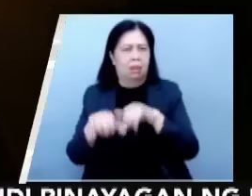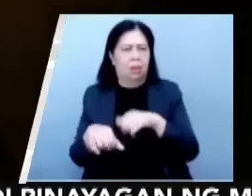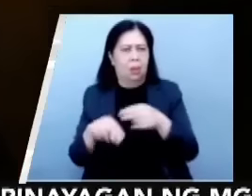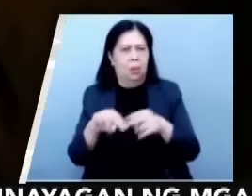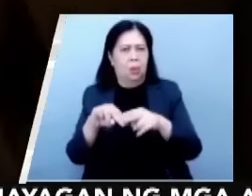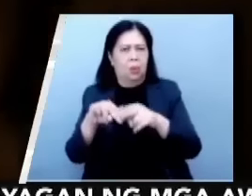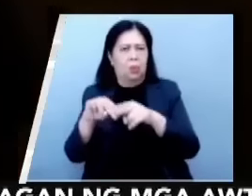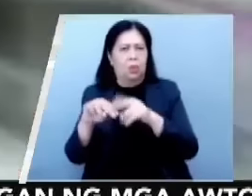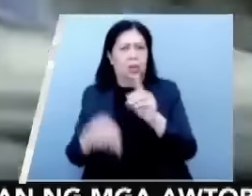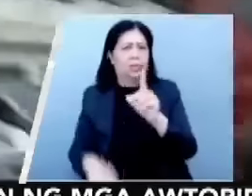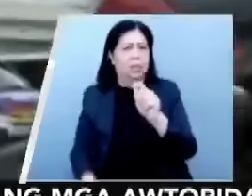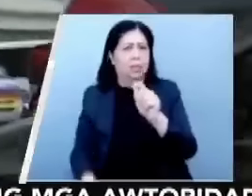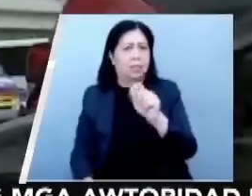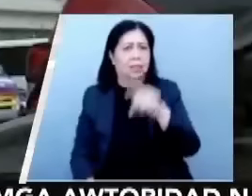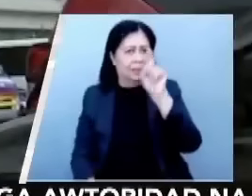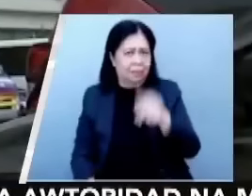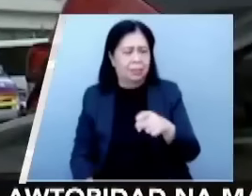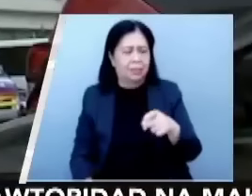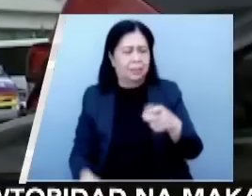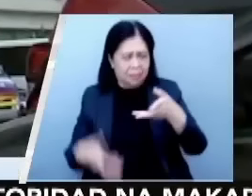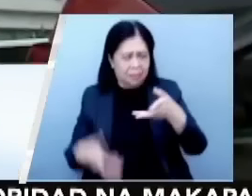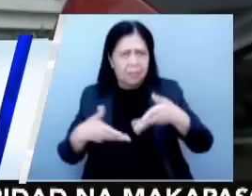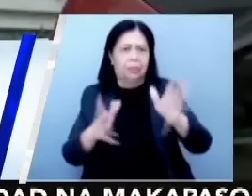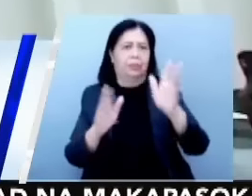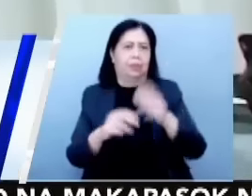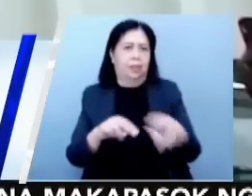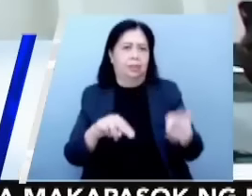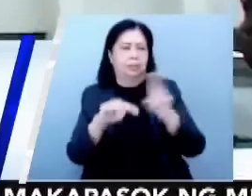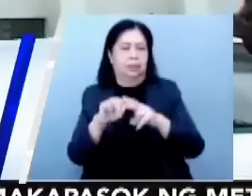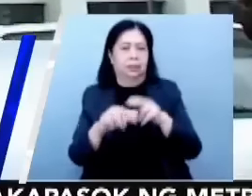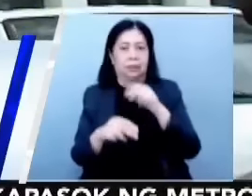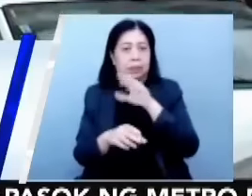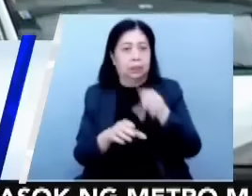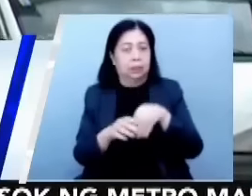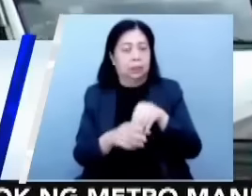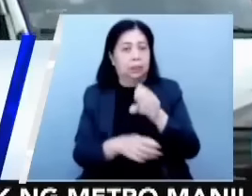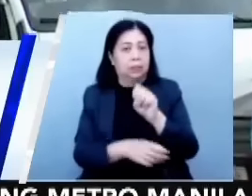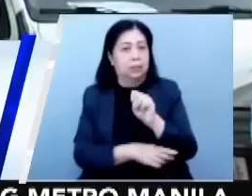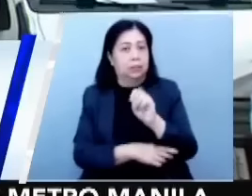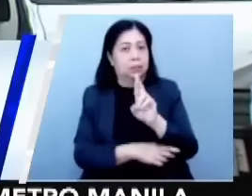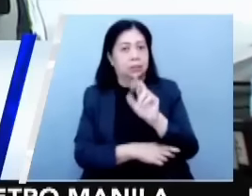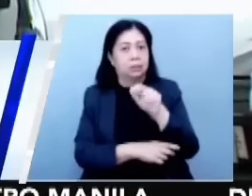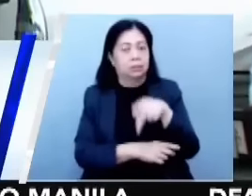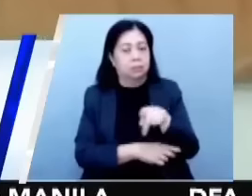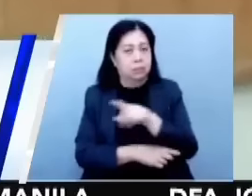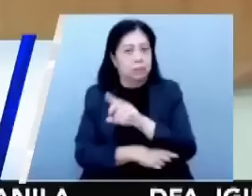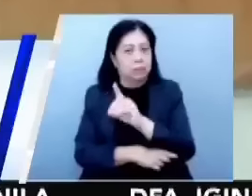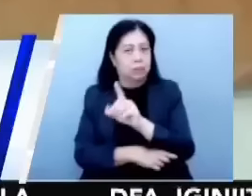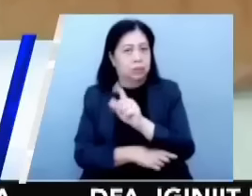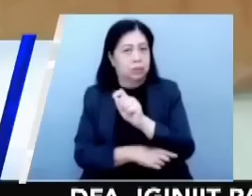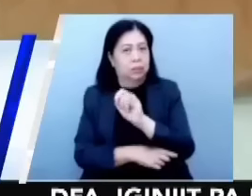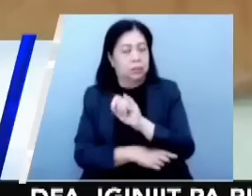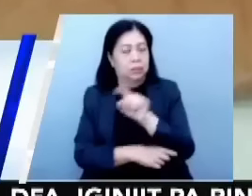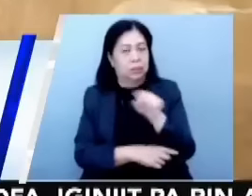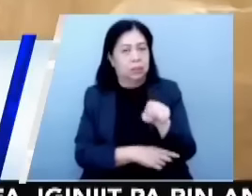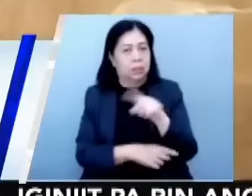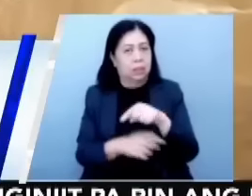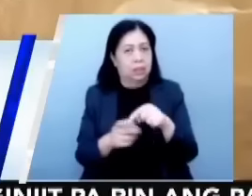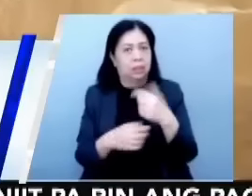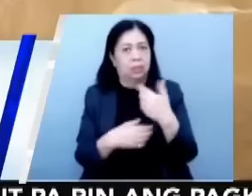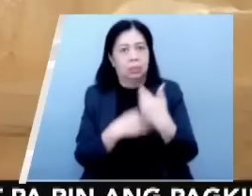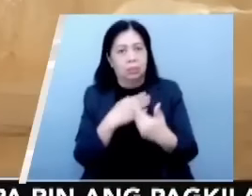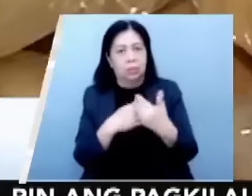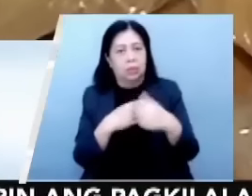dapat pagbigyan na ito. Hindi naman daw saklaw ng suggested price bulletin ng Department of Trade and Industry ang tinapay sa mga